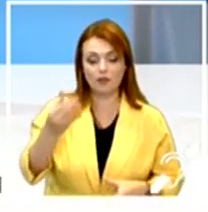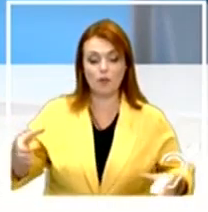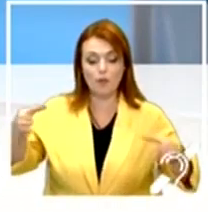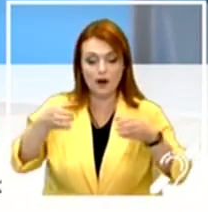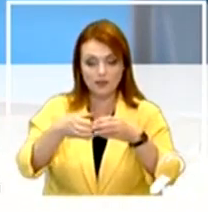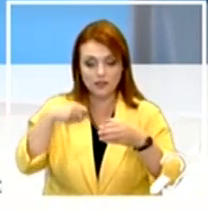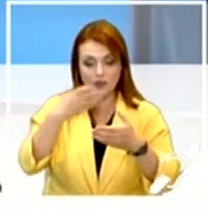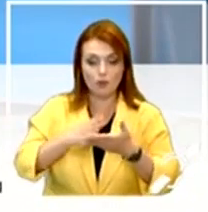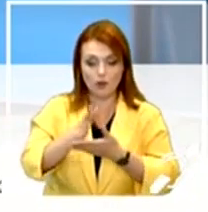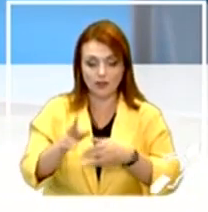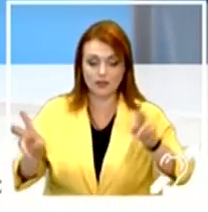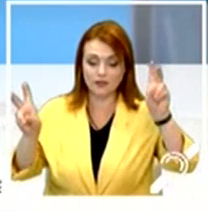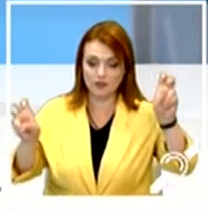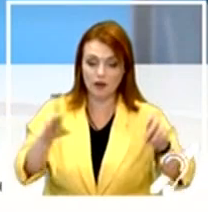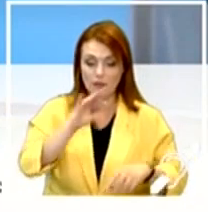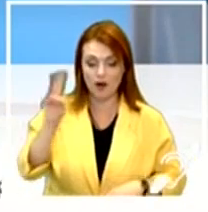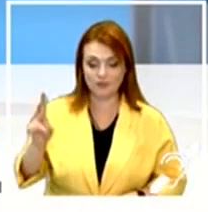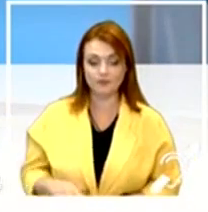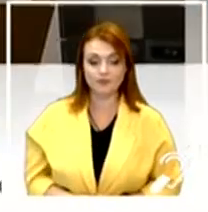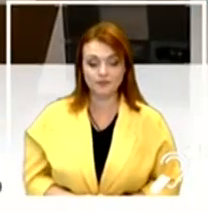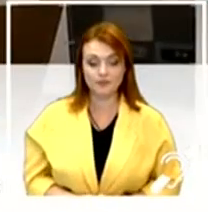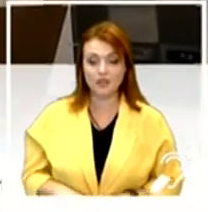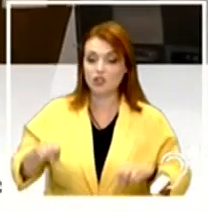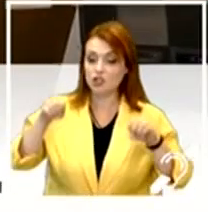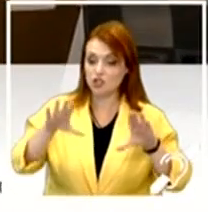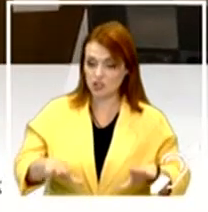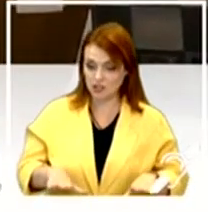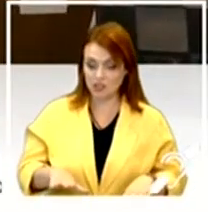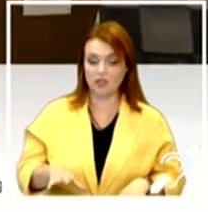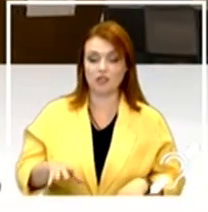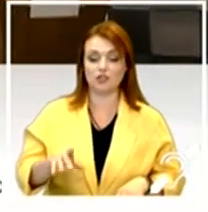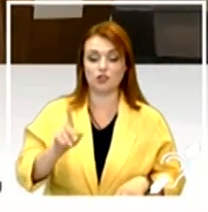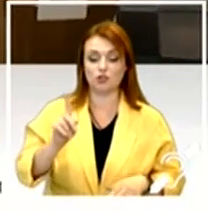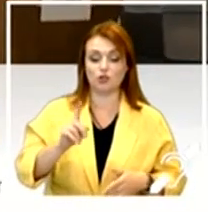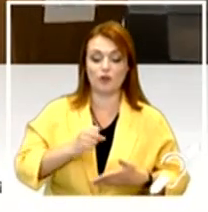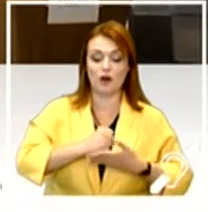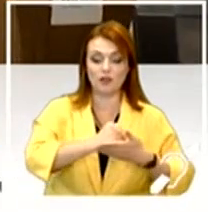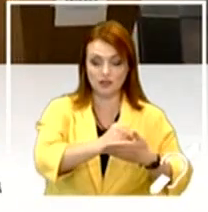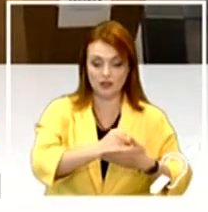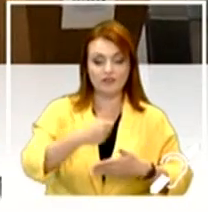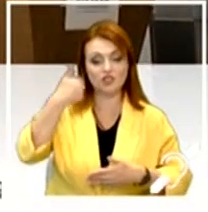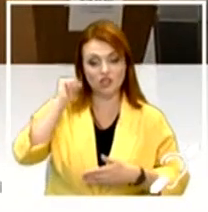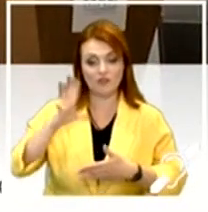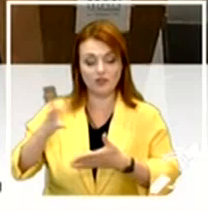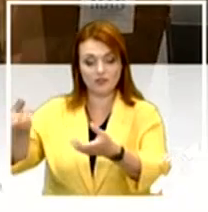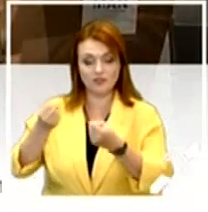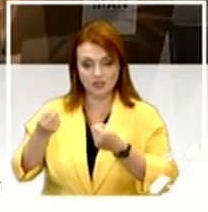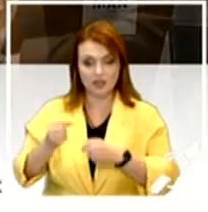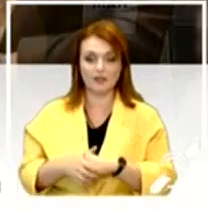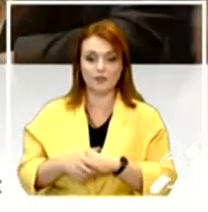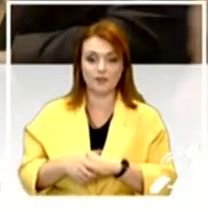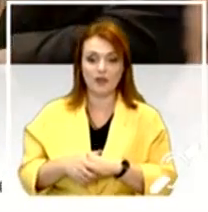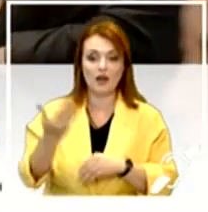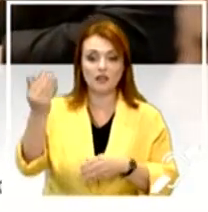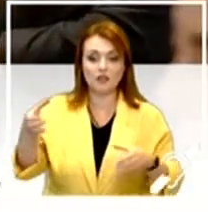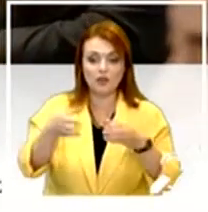Națională, formațiune politică pe care o și conduce. Decizia de a candida a fost luată ieri. Din echipa condusă de Ion Ciobanu